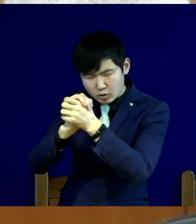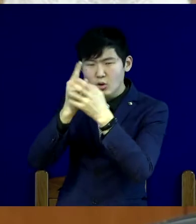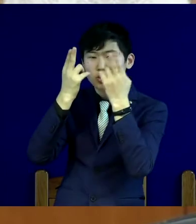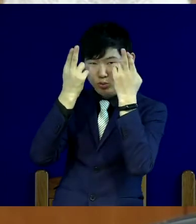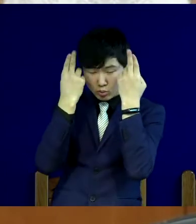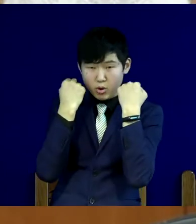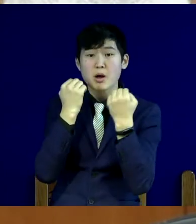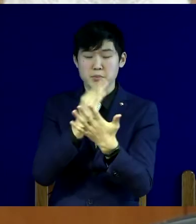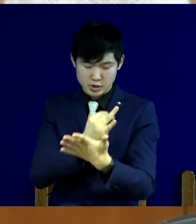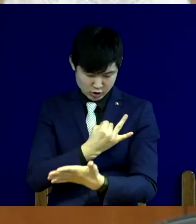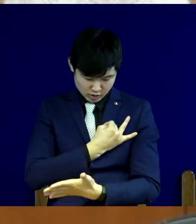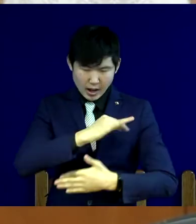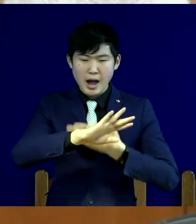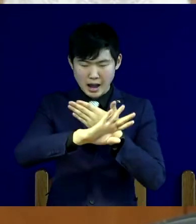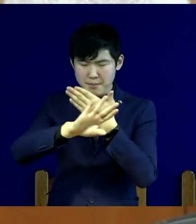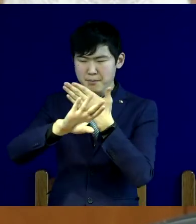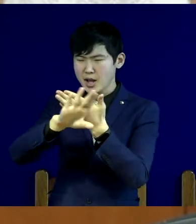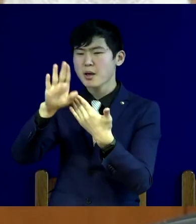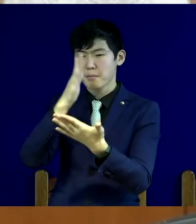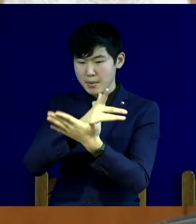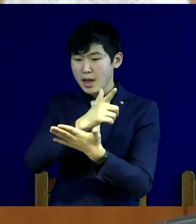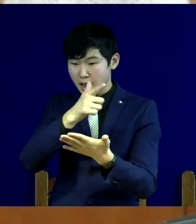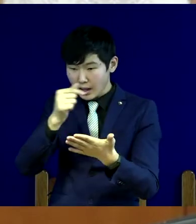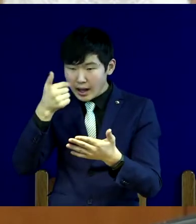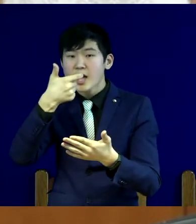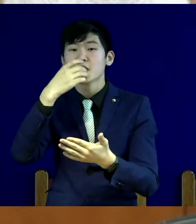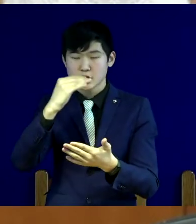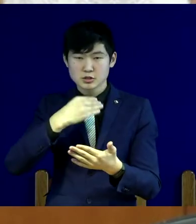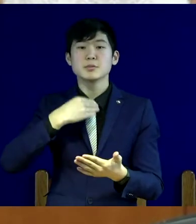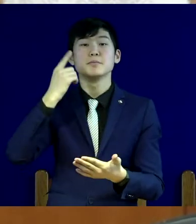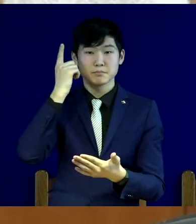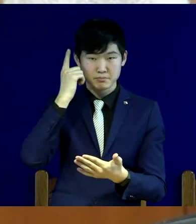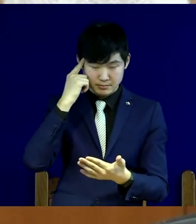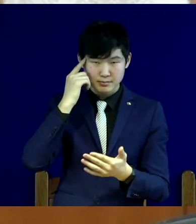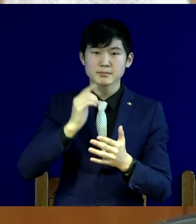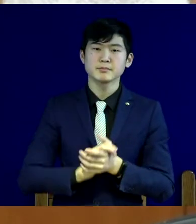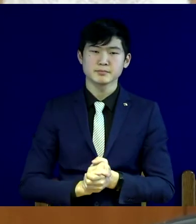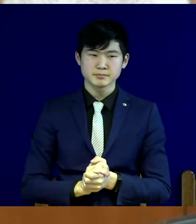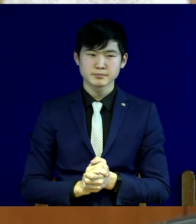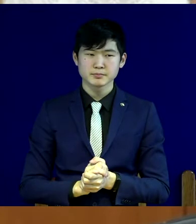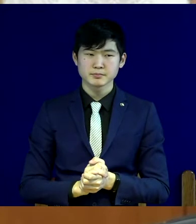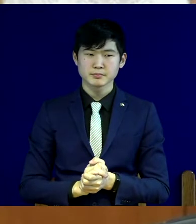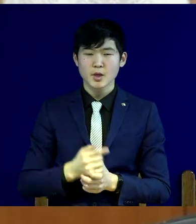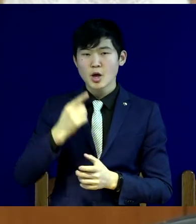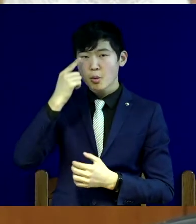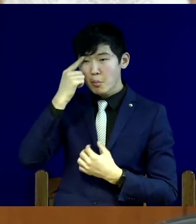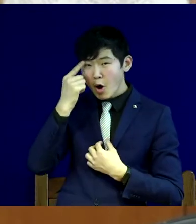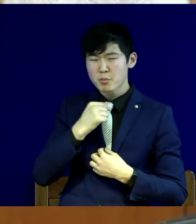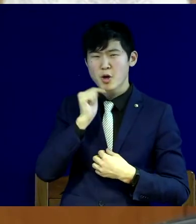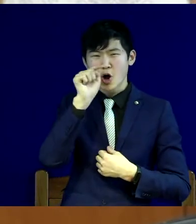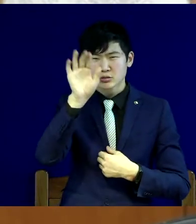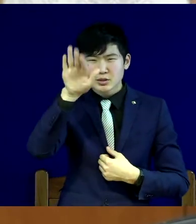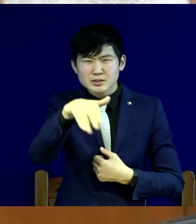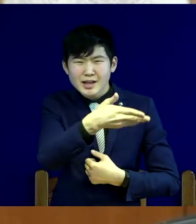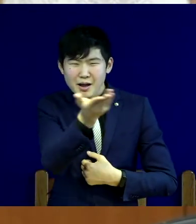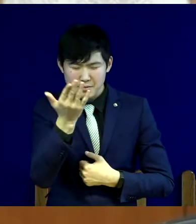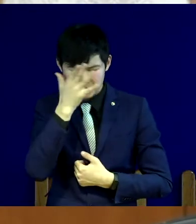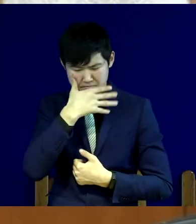열심히 신앙생활 하는 모습을 제가 잘 알고 있습니다 에 제가 문구 레 형제 참 애들